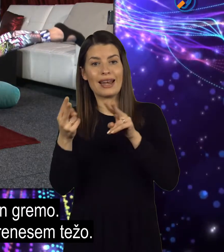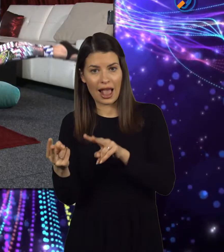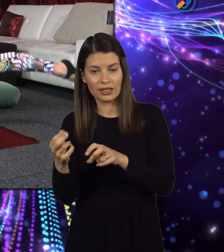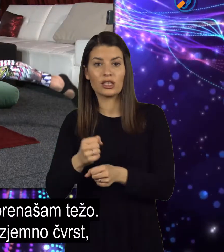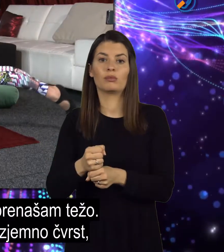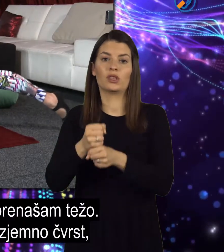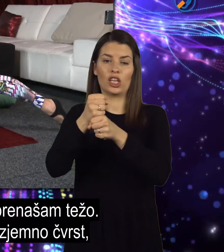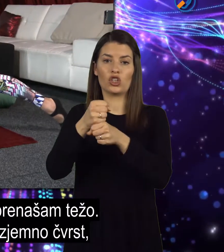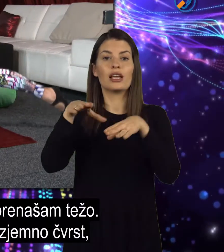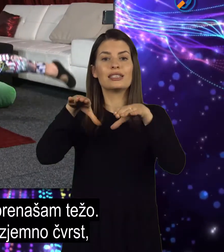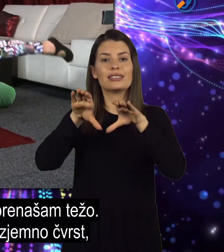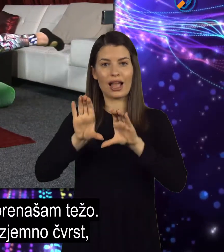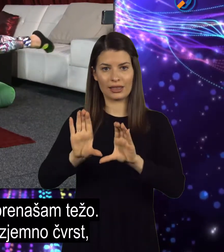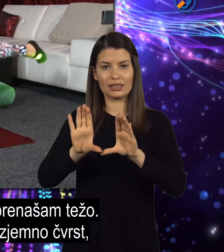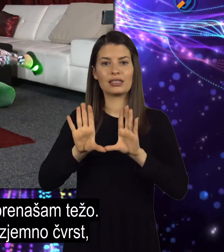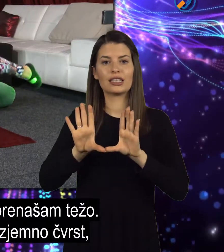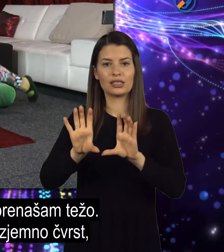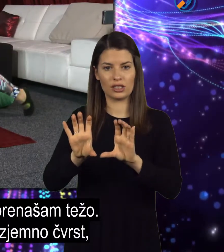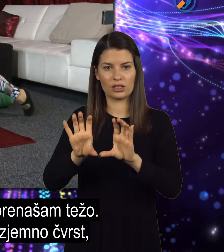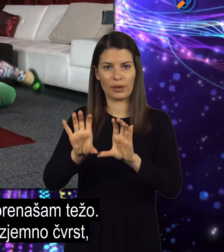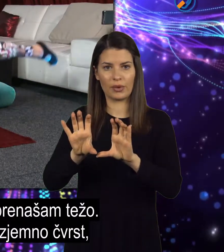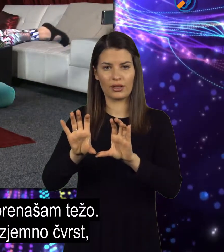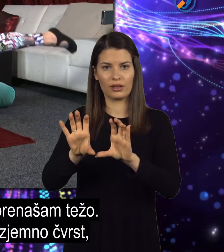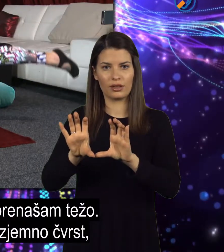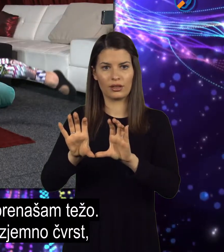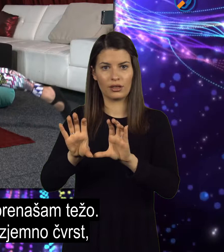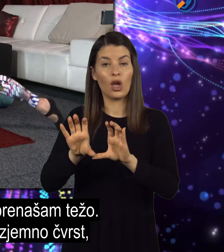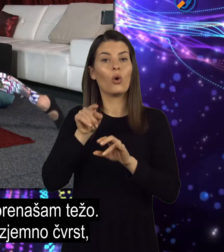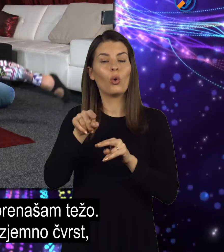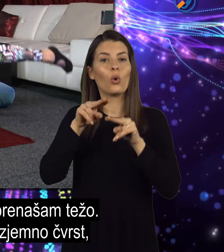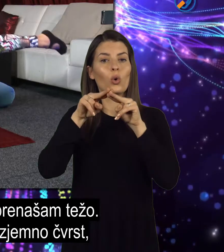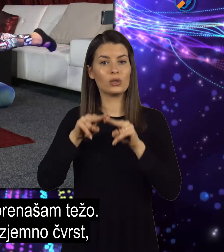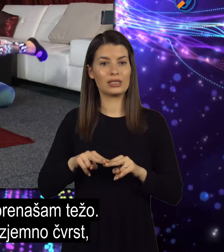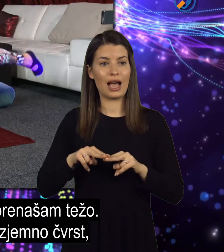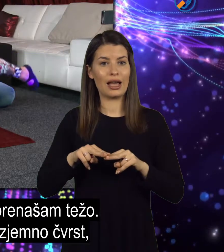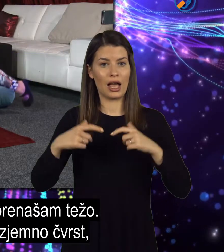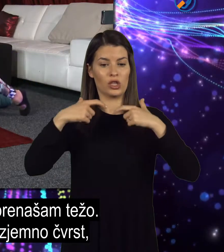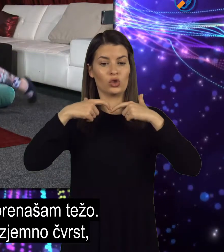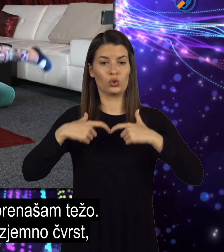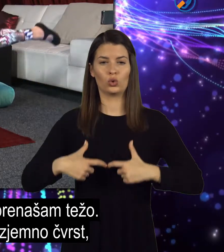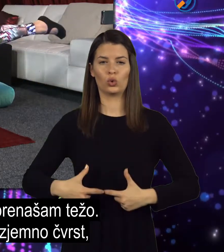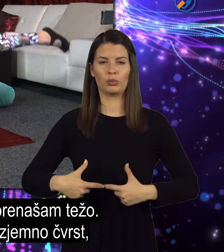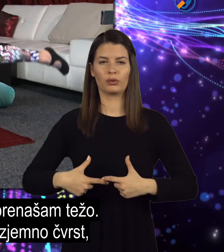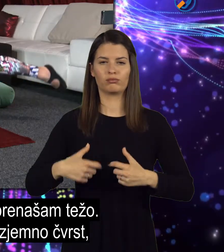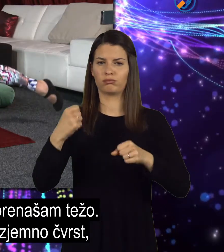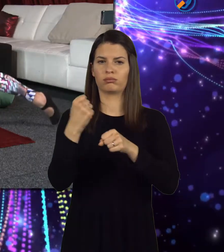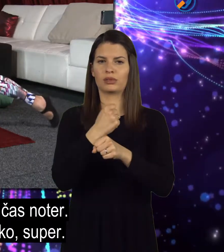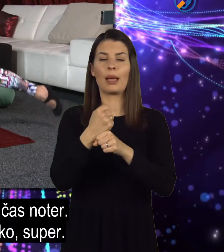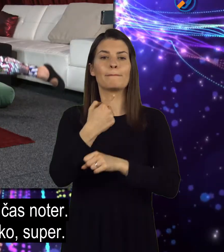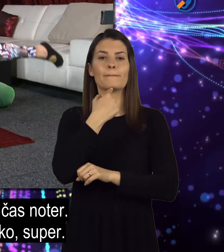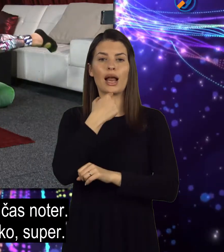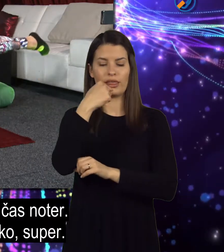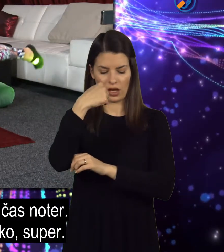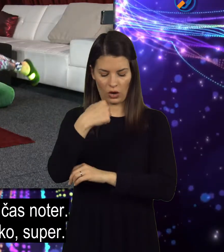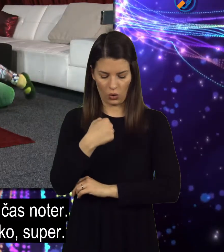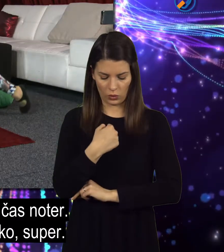težo. Stisnem zadnjico in prenašam težo. Torej pri tem ostaja trup izjemno čvrst,